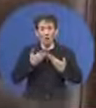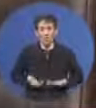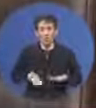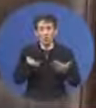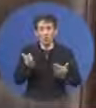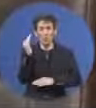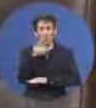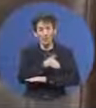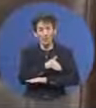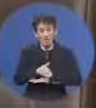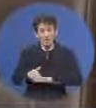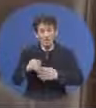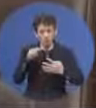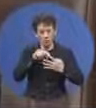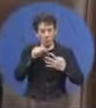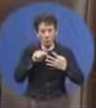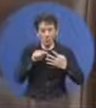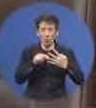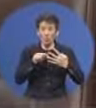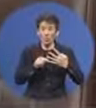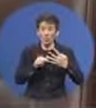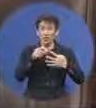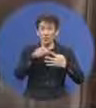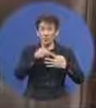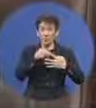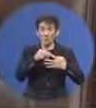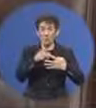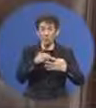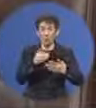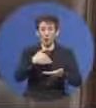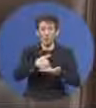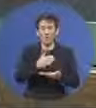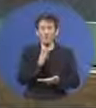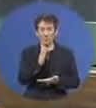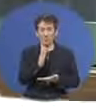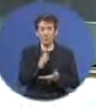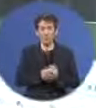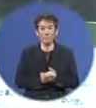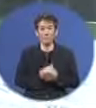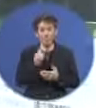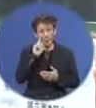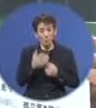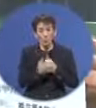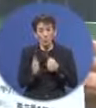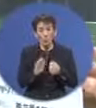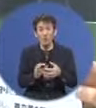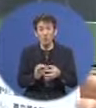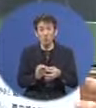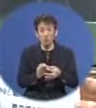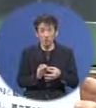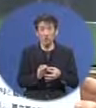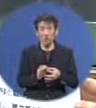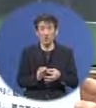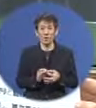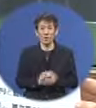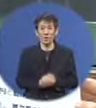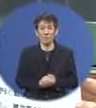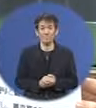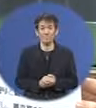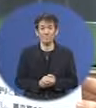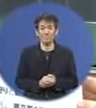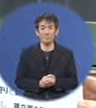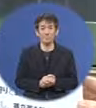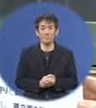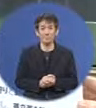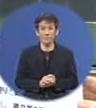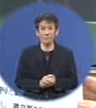ける政策4本柱の1つ目、 はいね、 見守りからお願いいたします。 は い は い、 でまず見守りについてはですね、 はい、 実はこれは